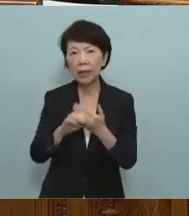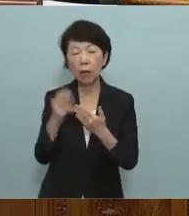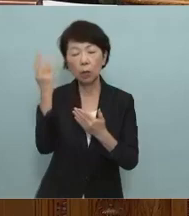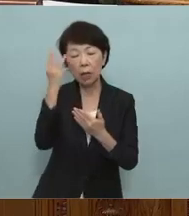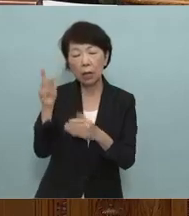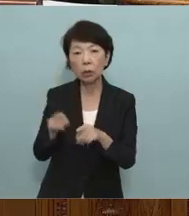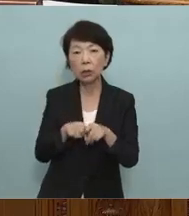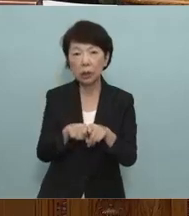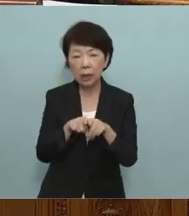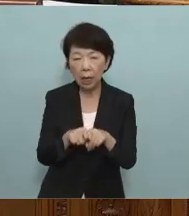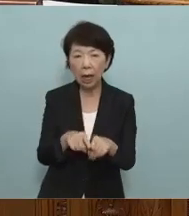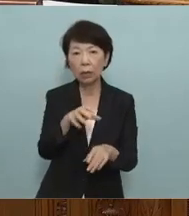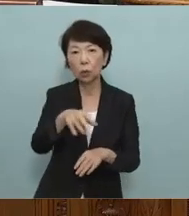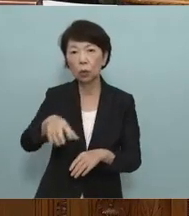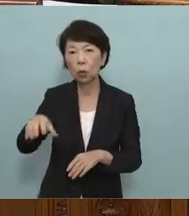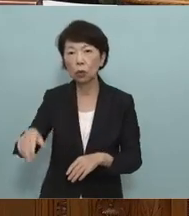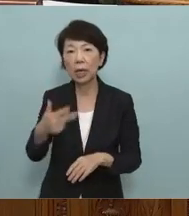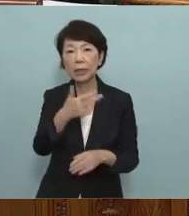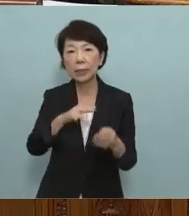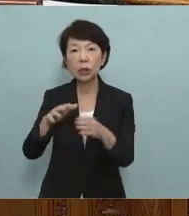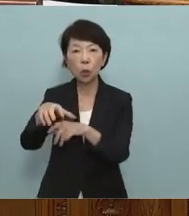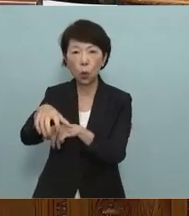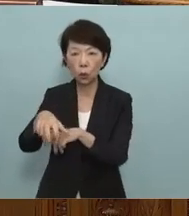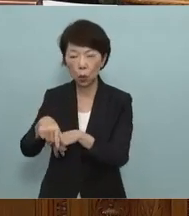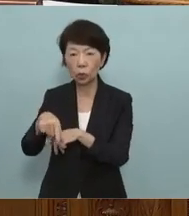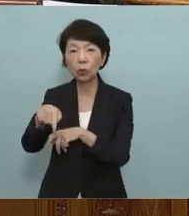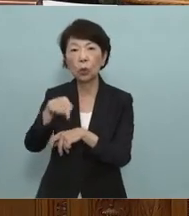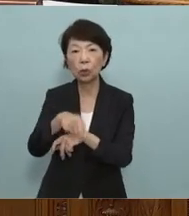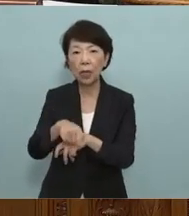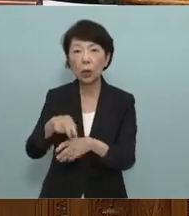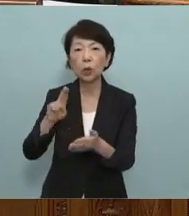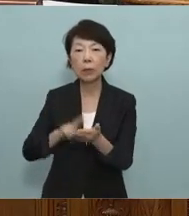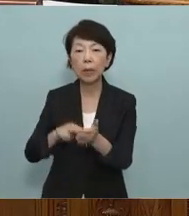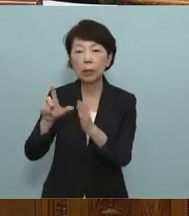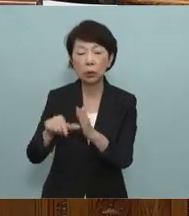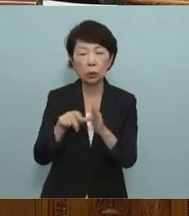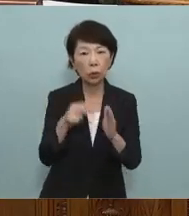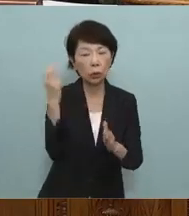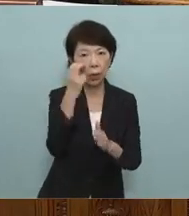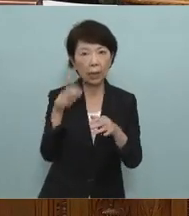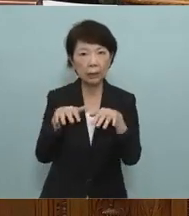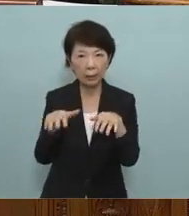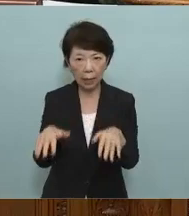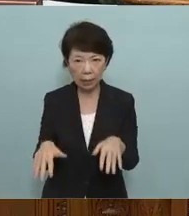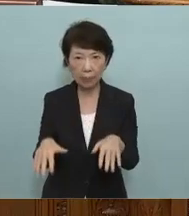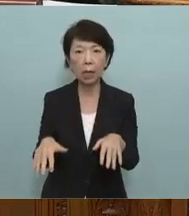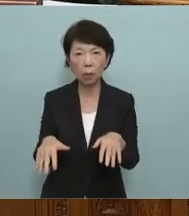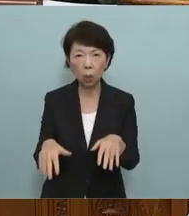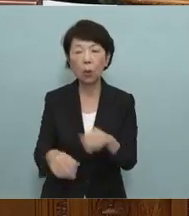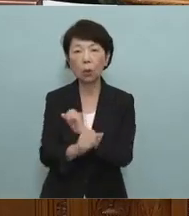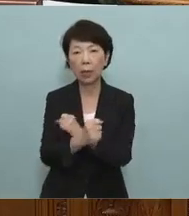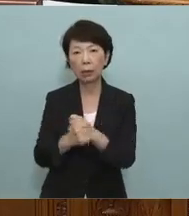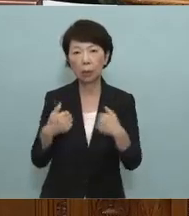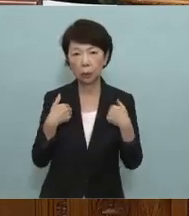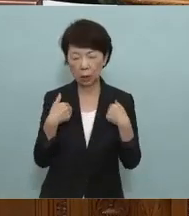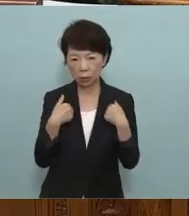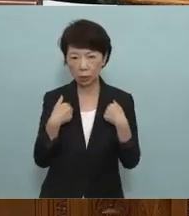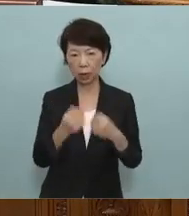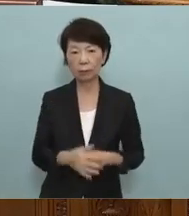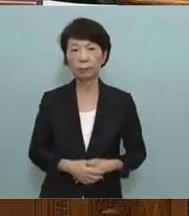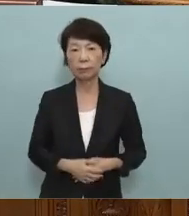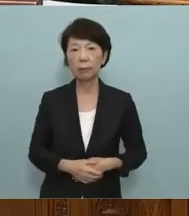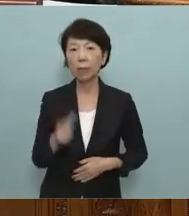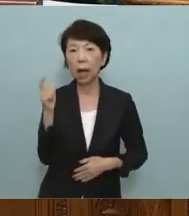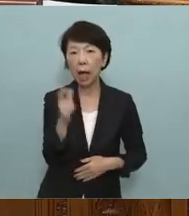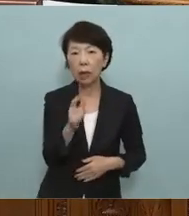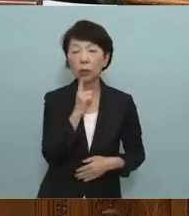ながら、都道府県、市町村による定期的な監査体制、方法を検討すべきです。ハード